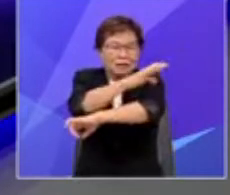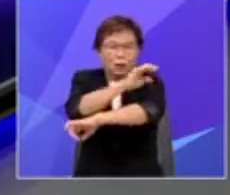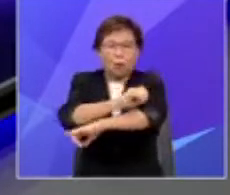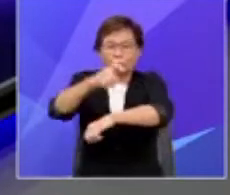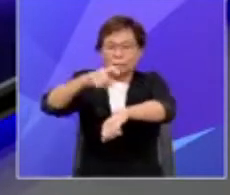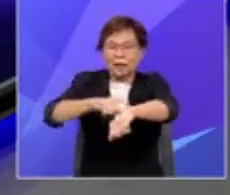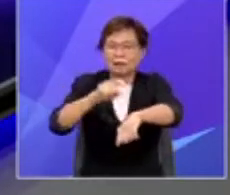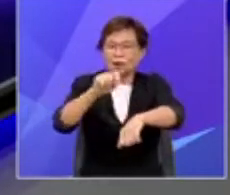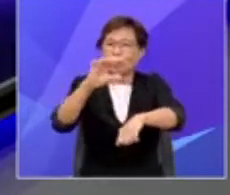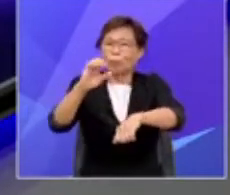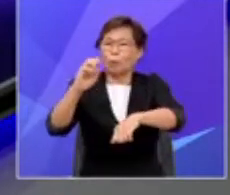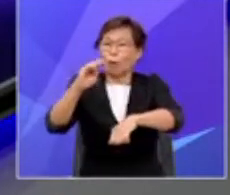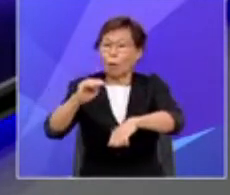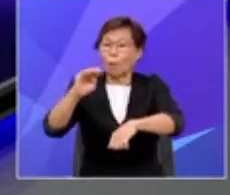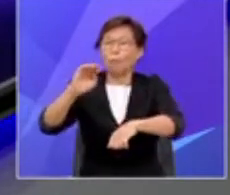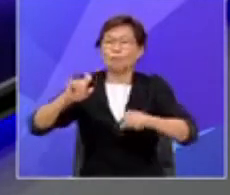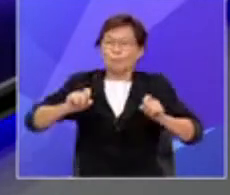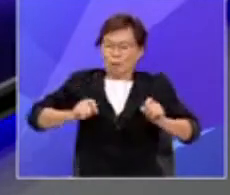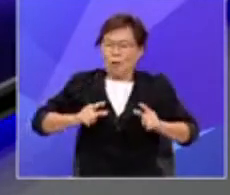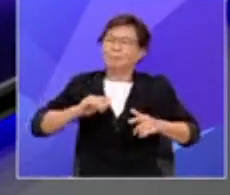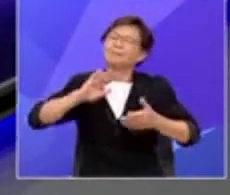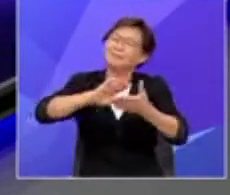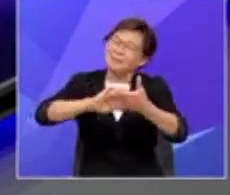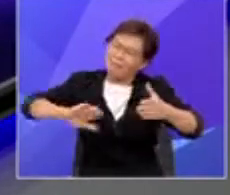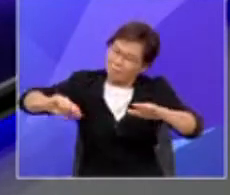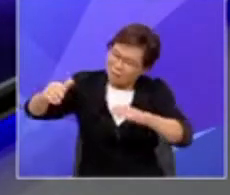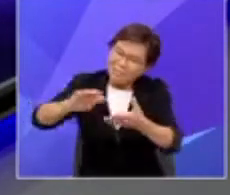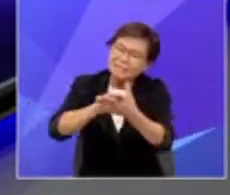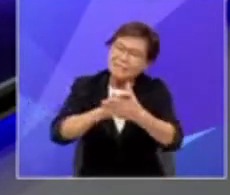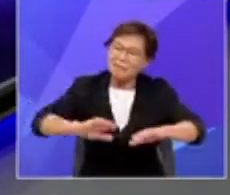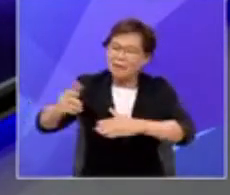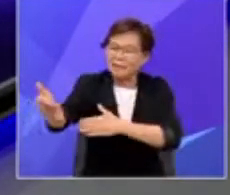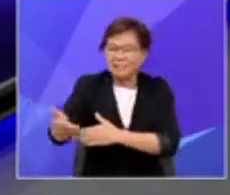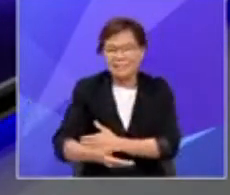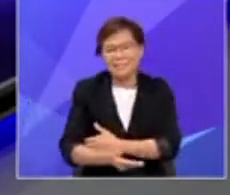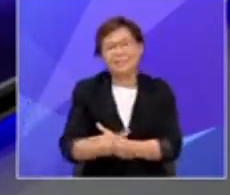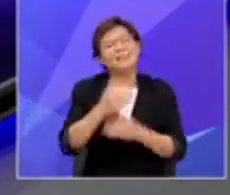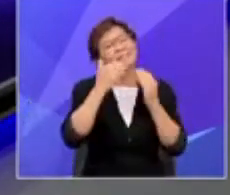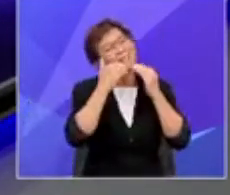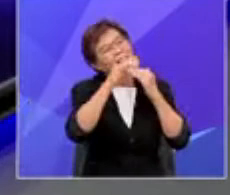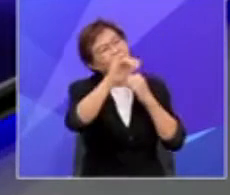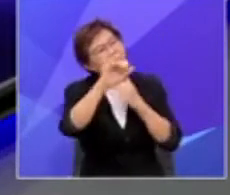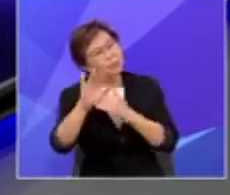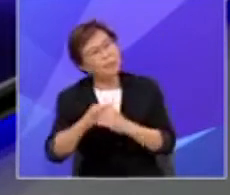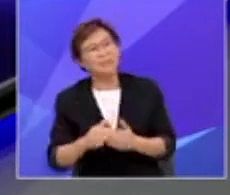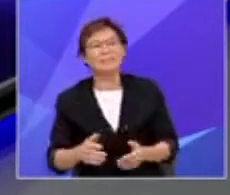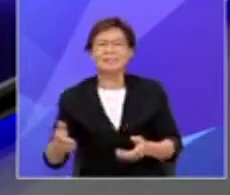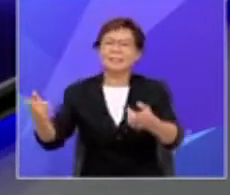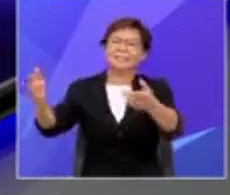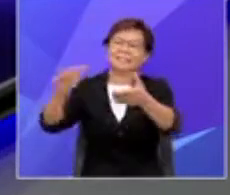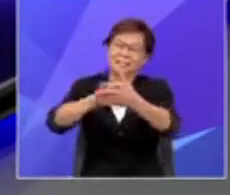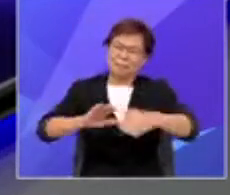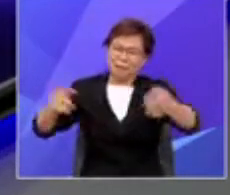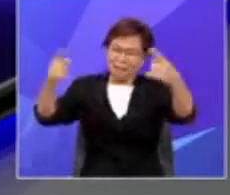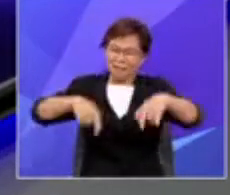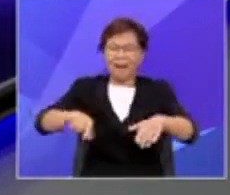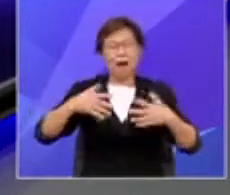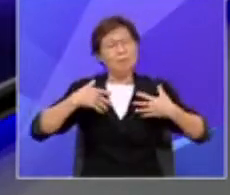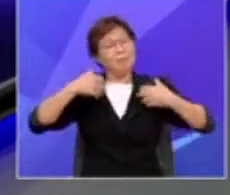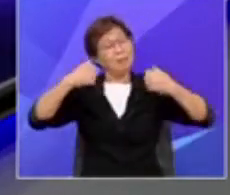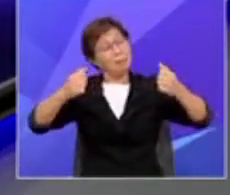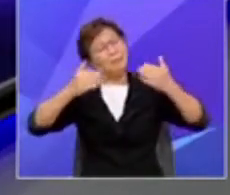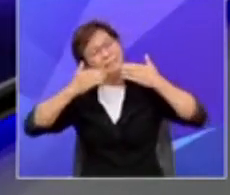time.com berhak Selamat datang azal twibi bye terima kasih